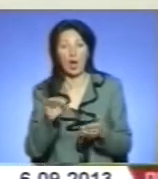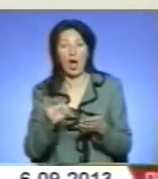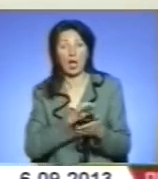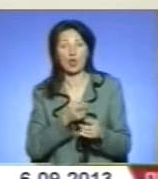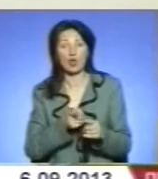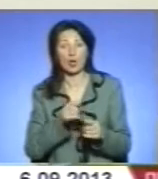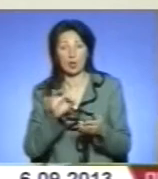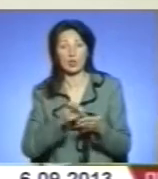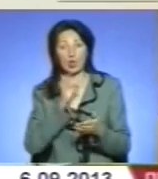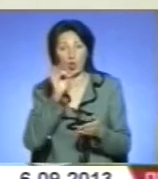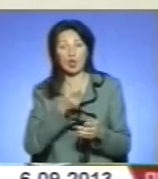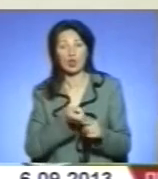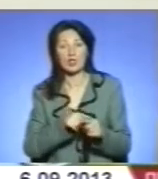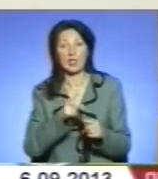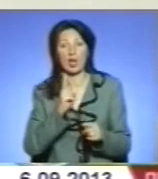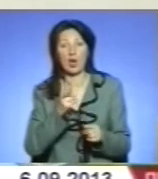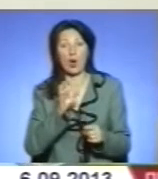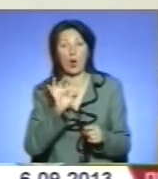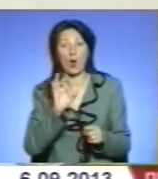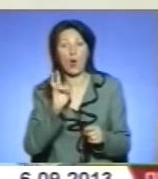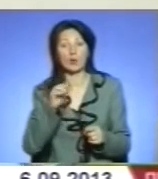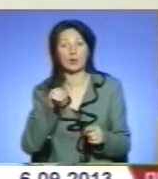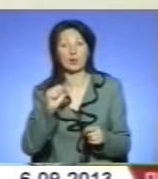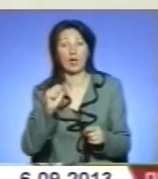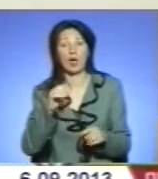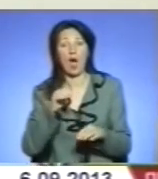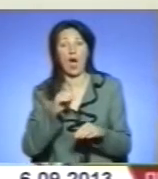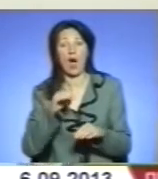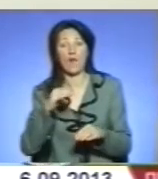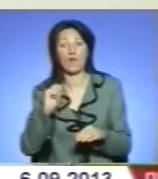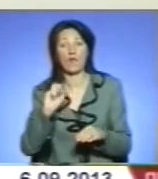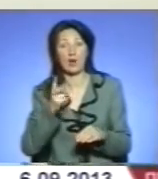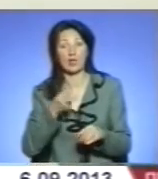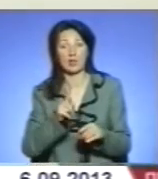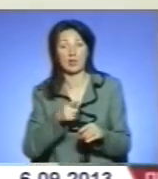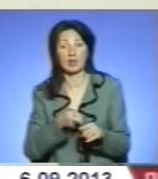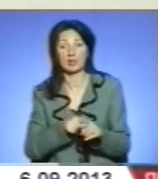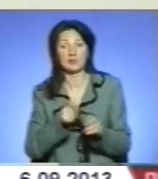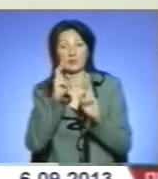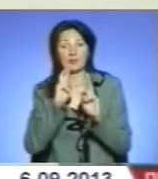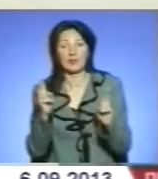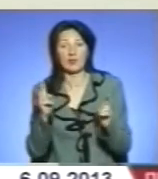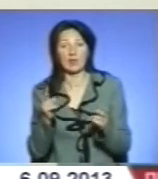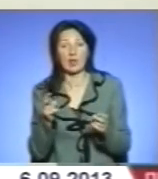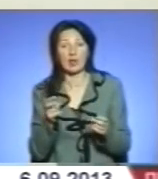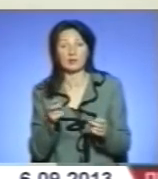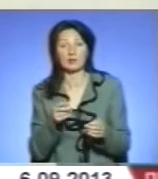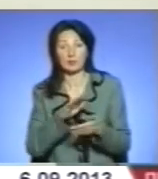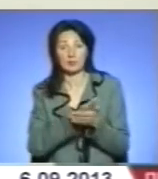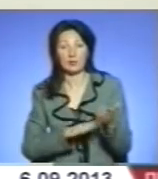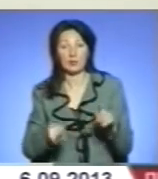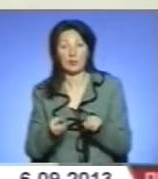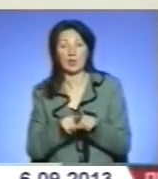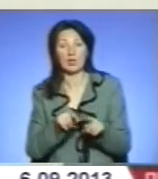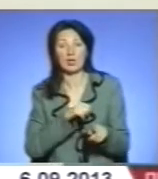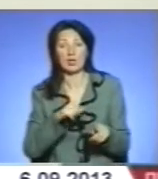Ну, це нікуди, ні в які розуми не вкладається. Далі такий самий режим